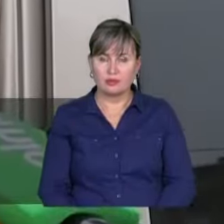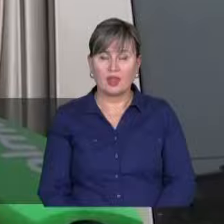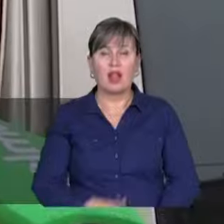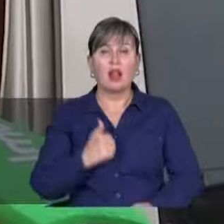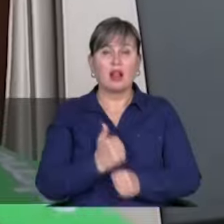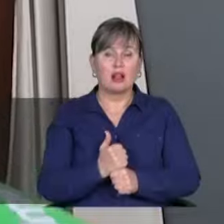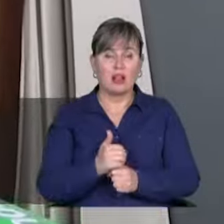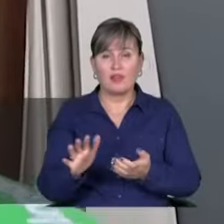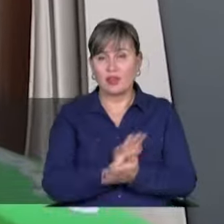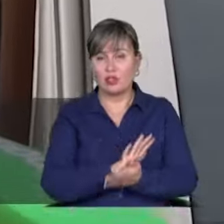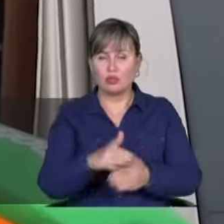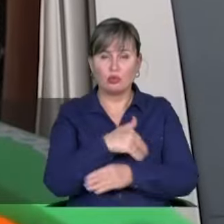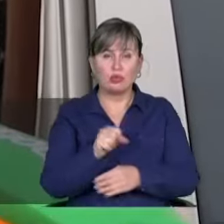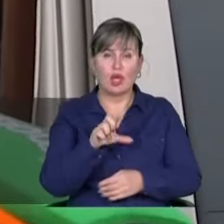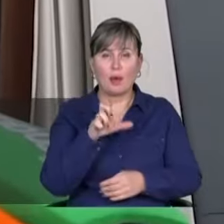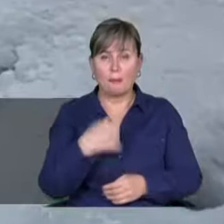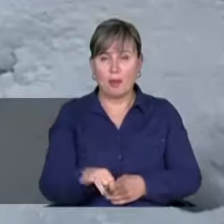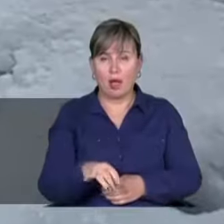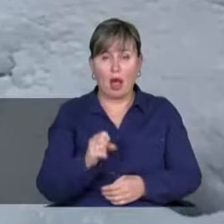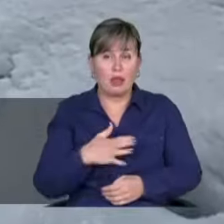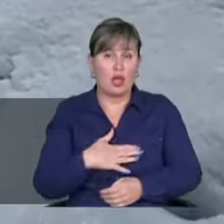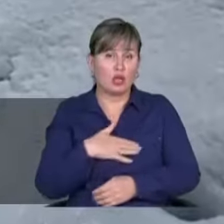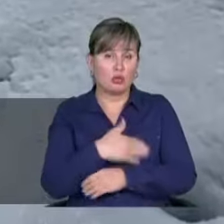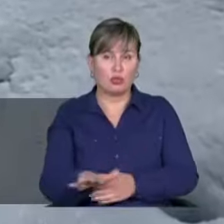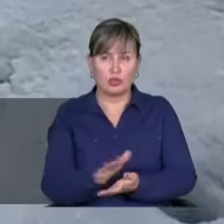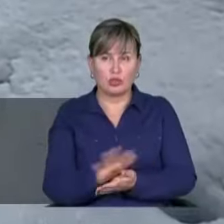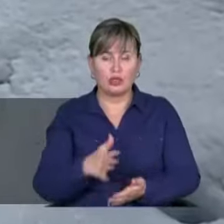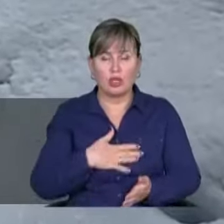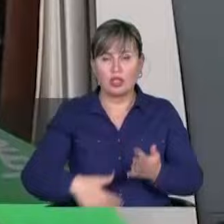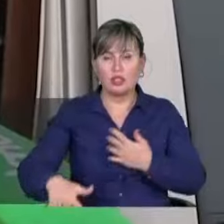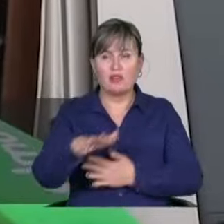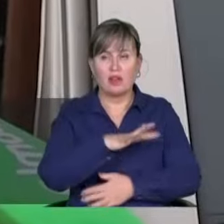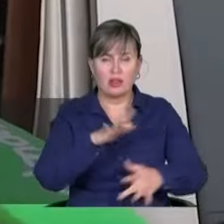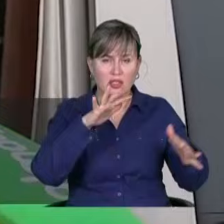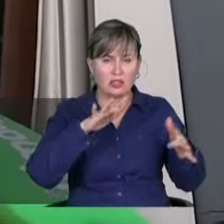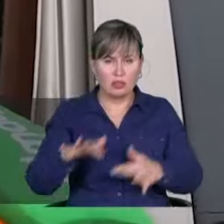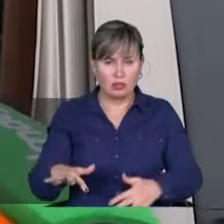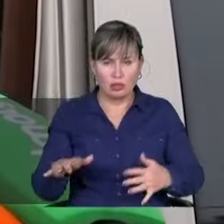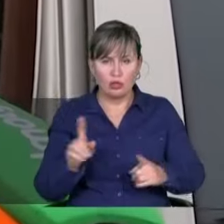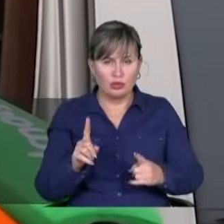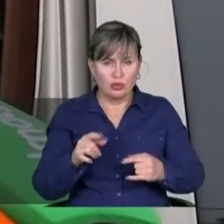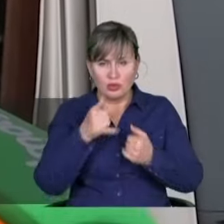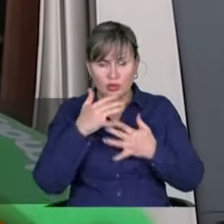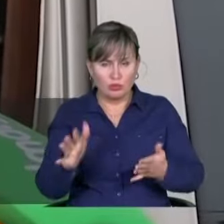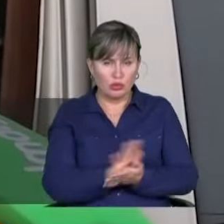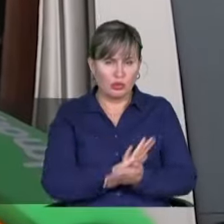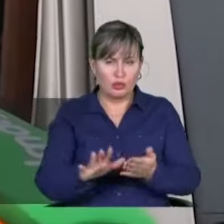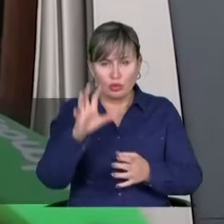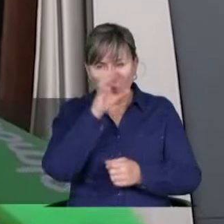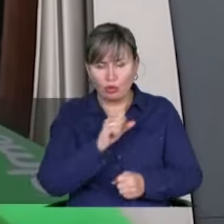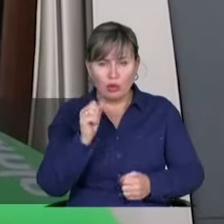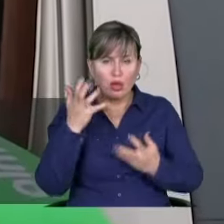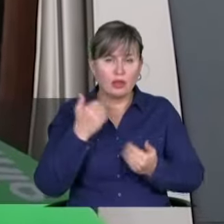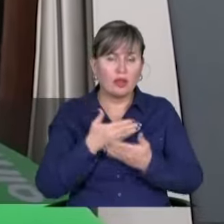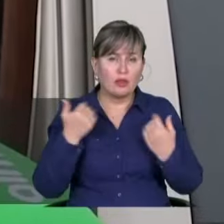Главное, чистят только улицы Абая и Улутау, но не наши улицы. Наши дворы завалены снегом. Неужели нельзя чистить хотя бы ночью, когда